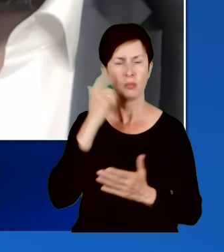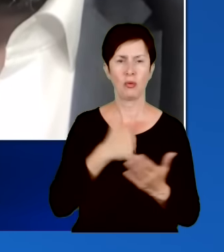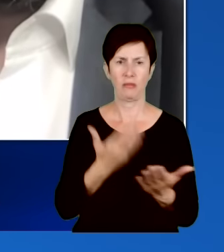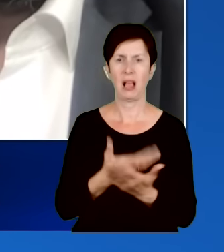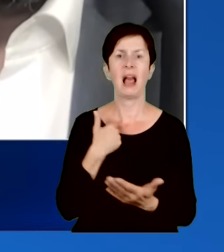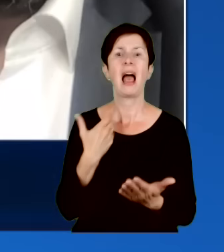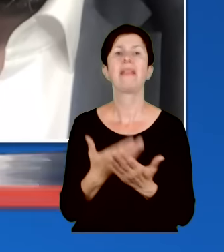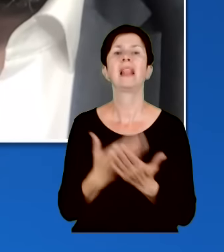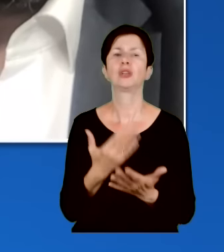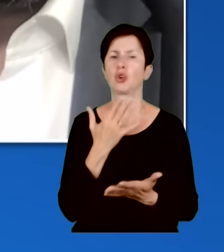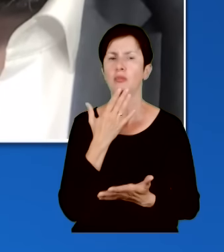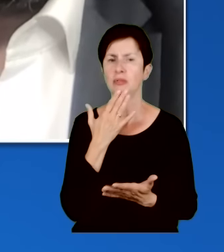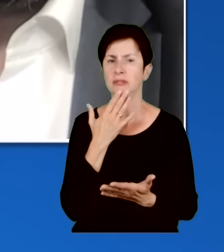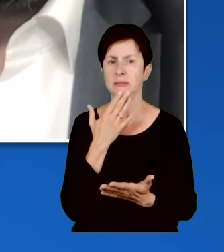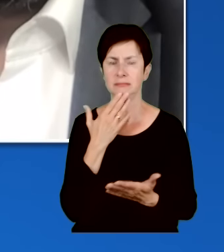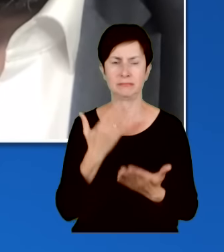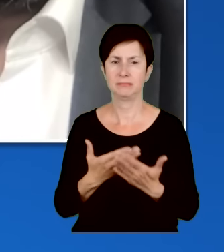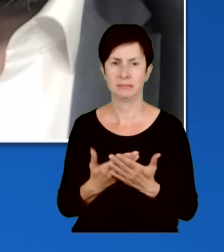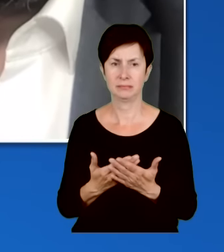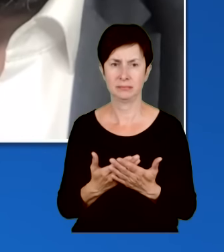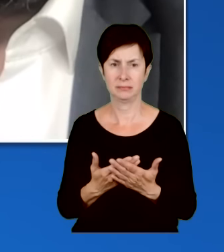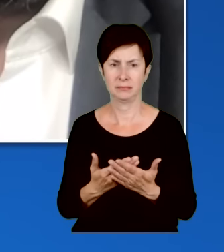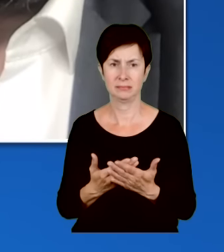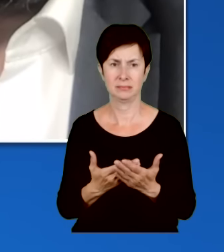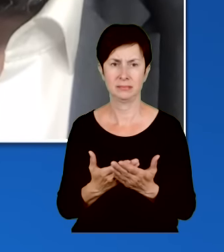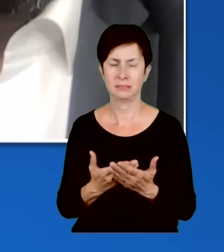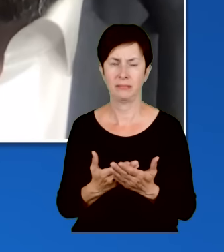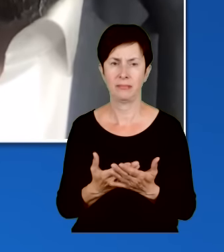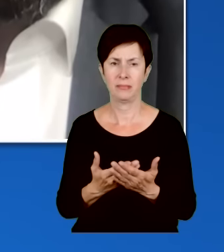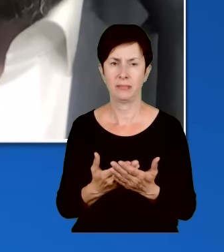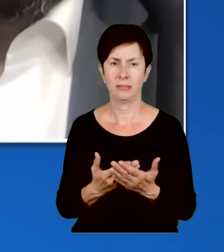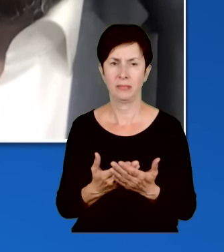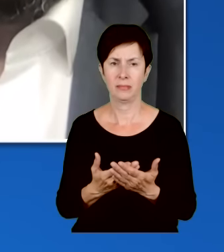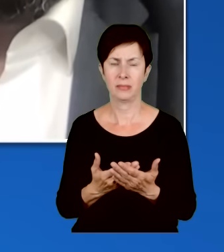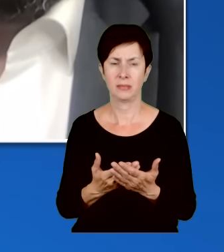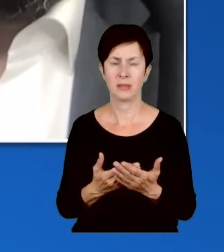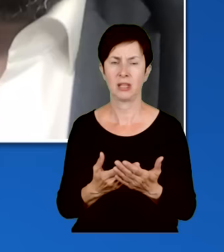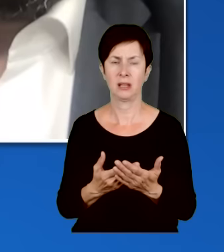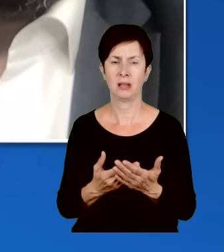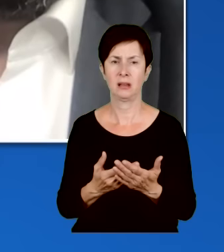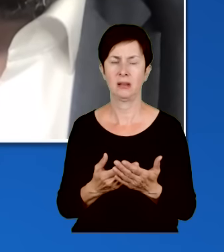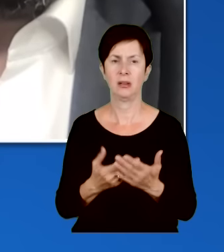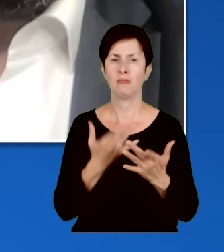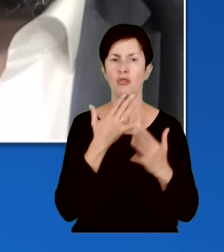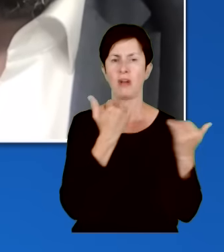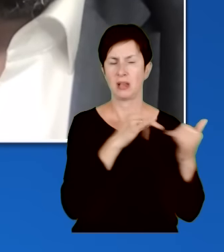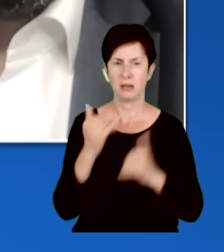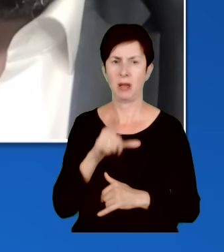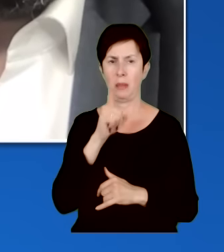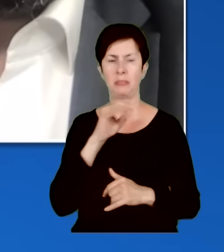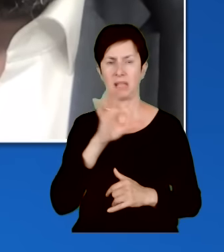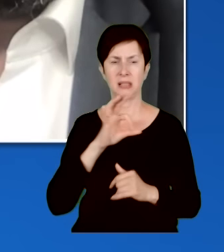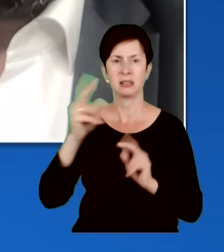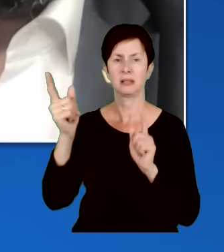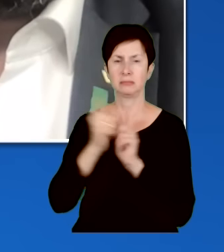mówię Dlatego że narracja narracja jest taka sama w różnych przypadkach tak PiS jest prorok Ale to on się spotyka